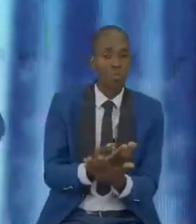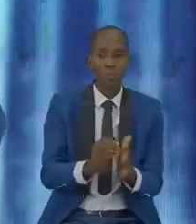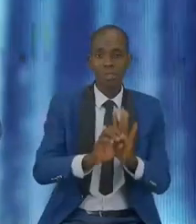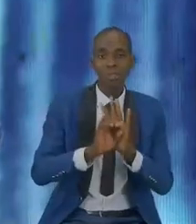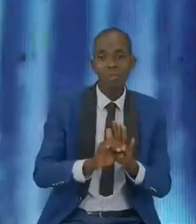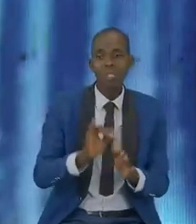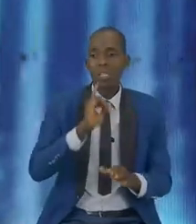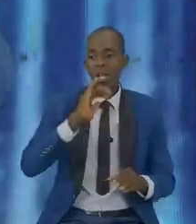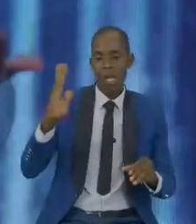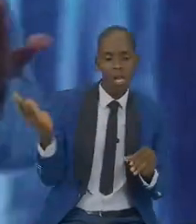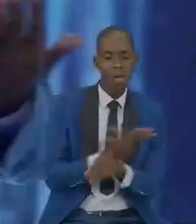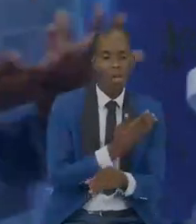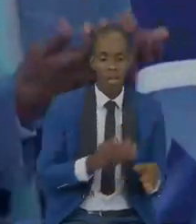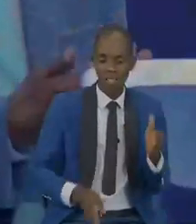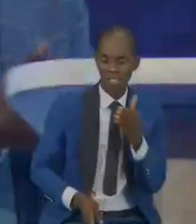mais